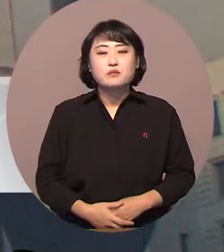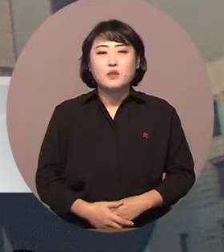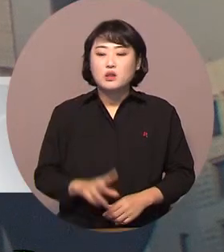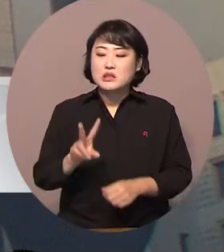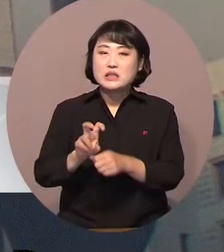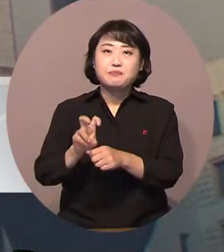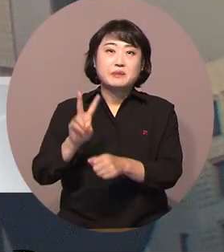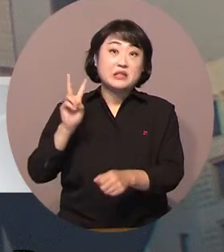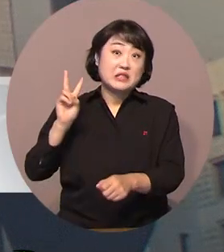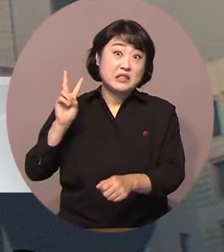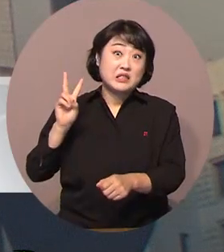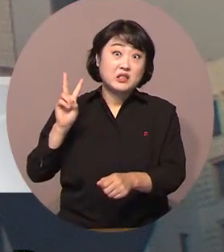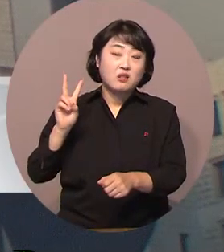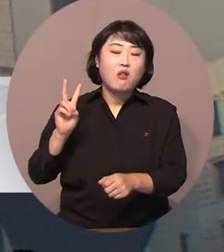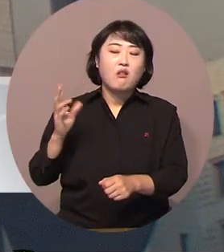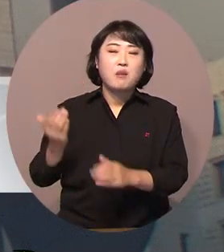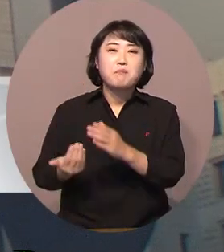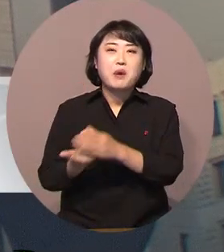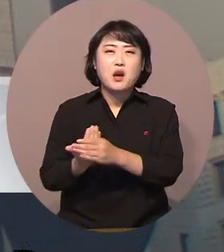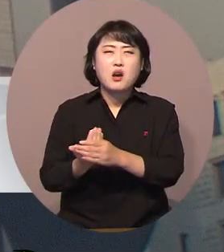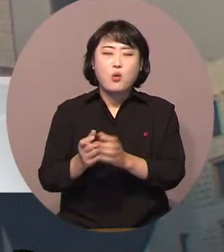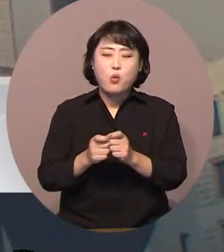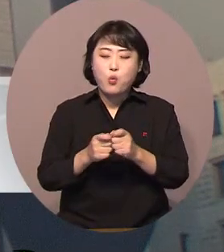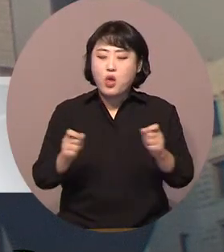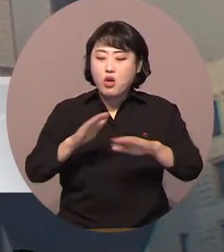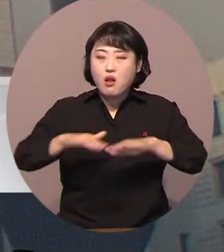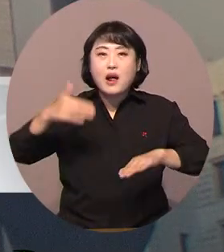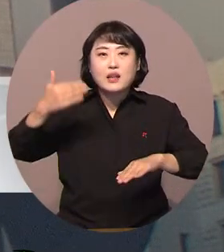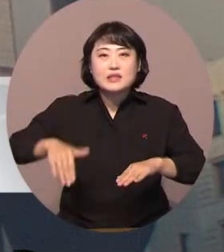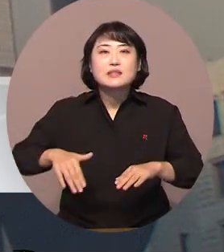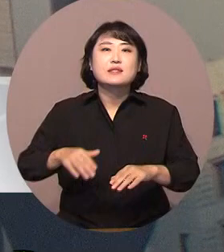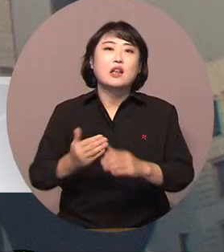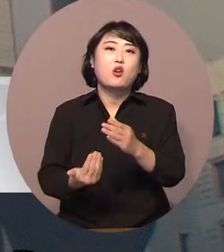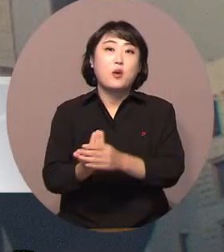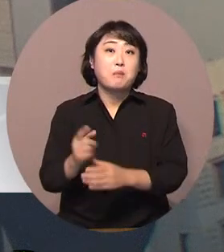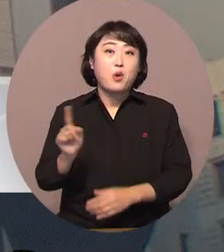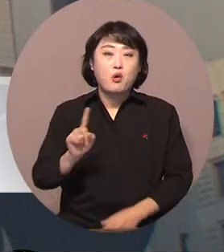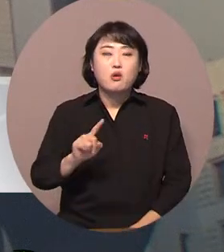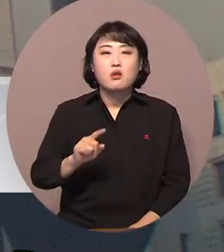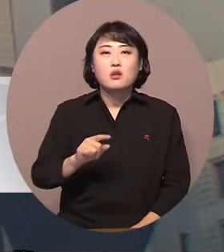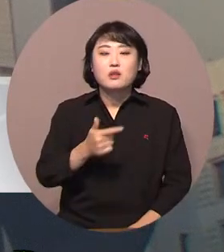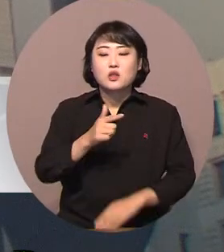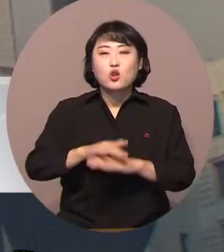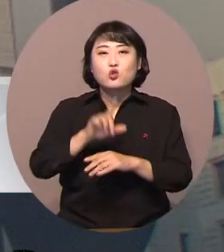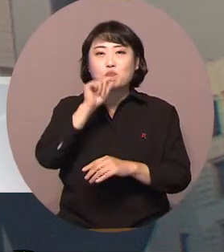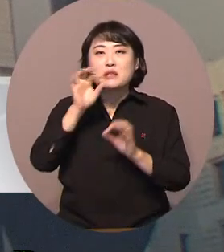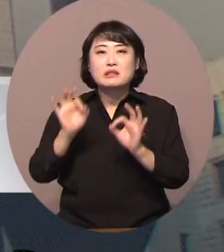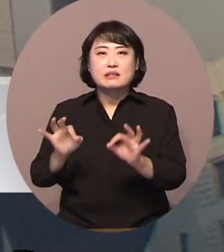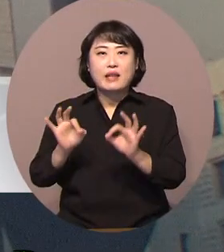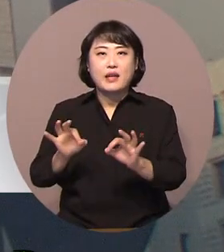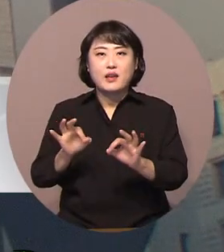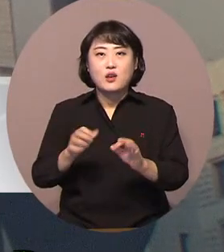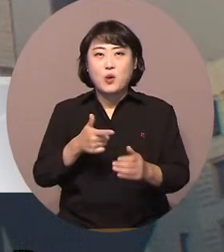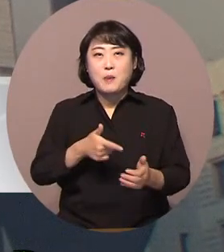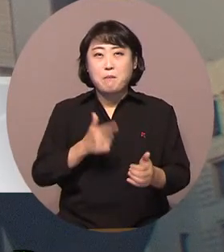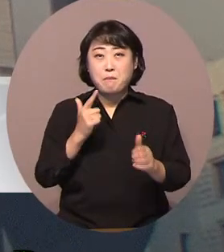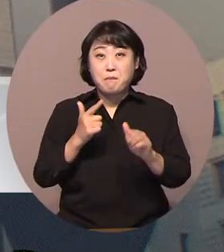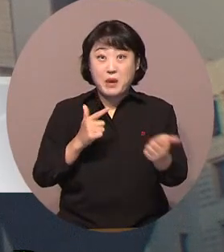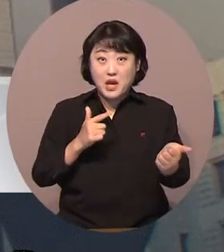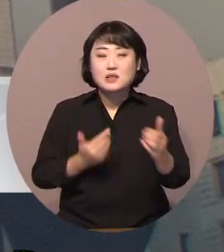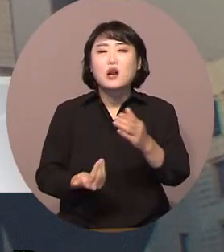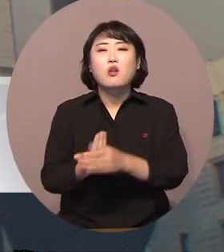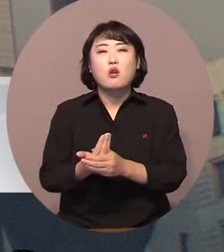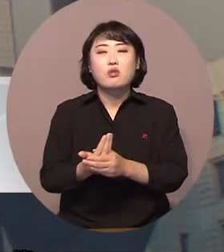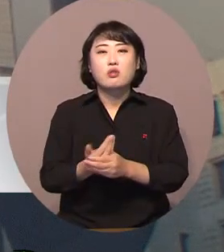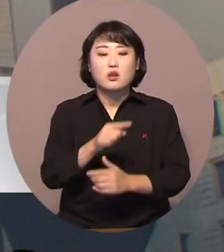22년 전 발생했던 장기 미제 사건이었죠 대전 국민은행 권총 강도 살인 사건의 범인들의 형이